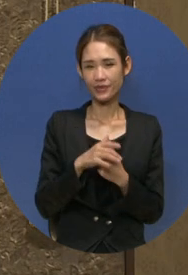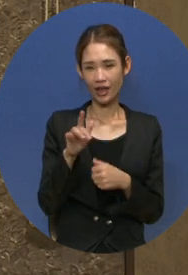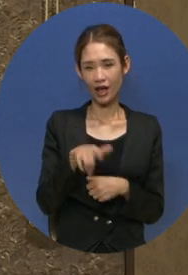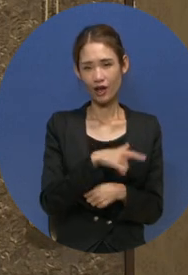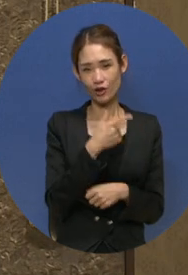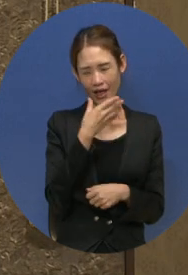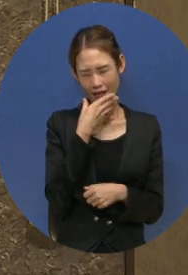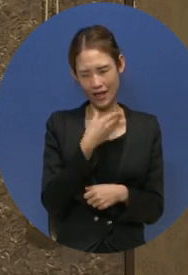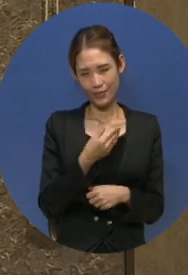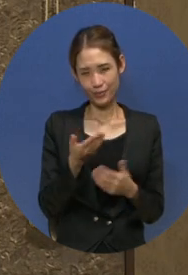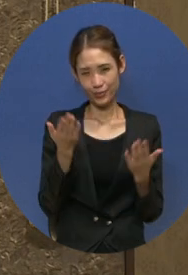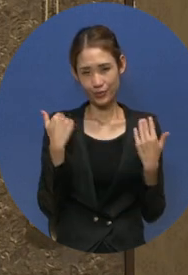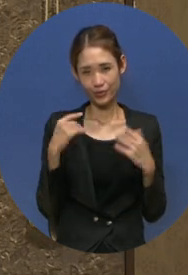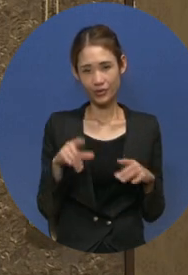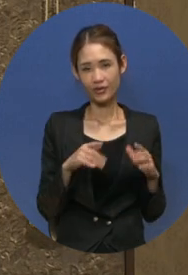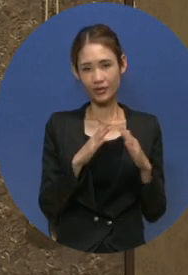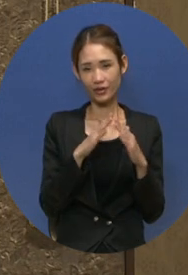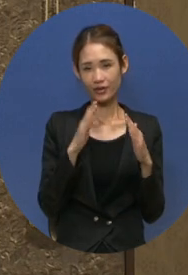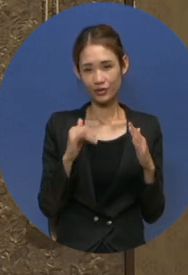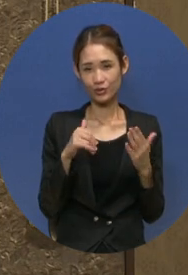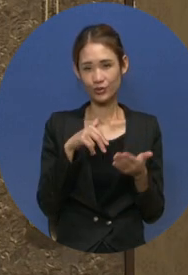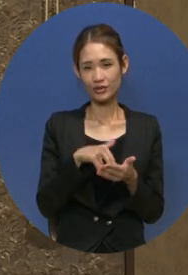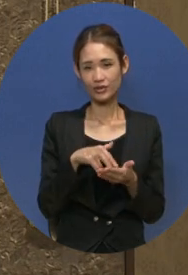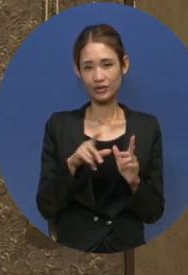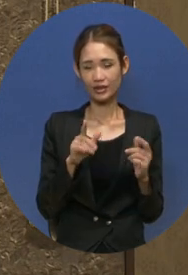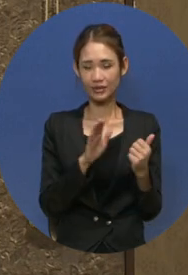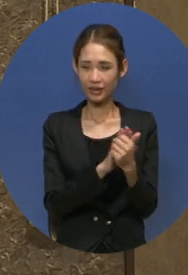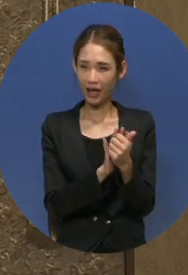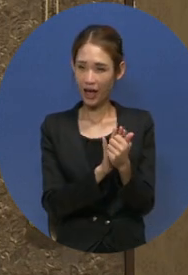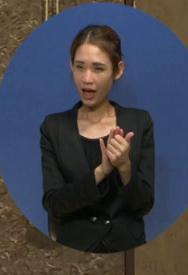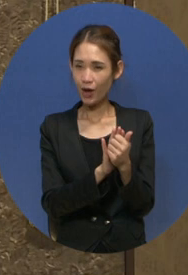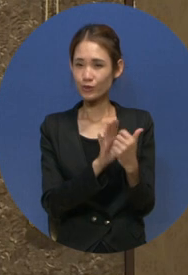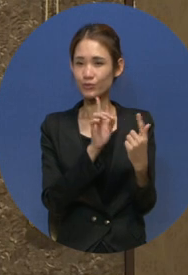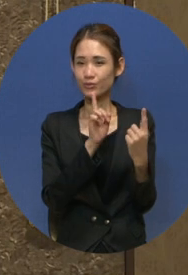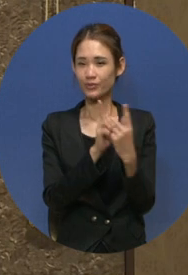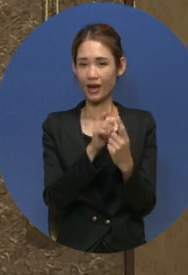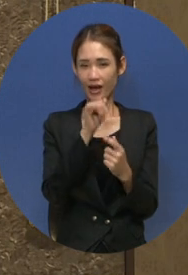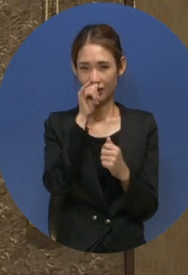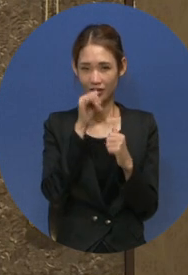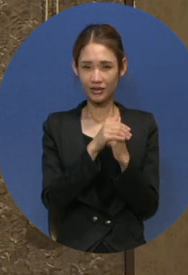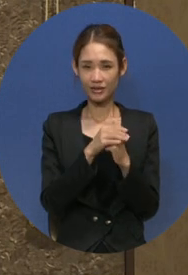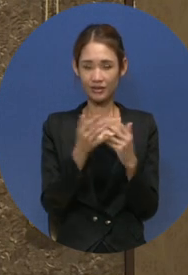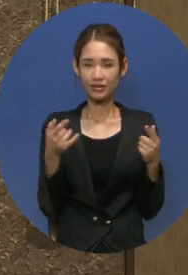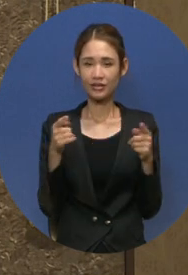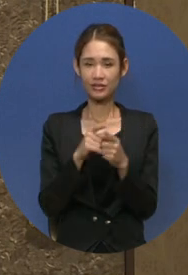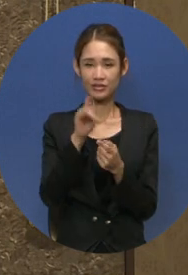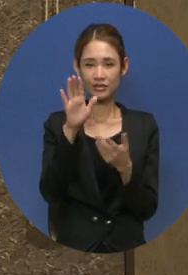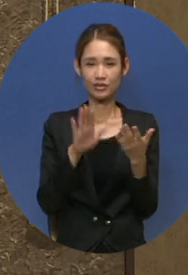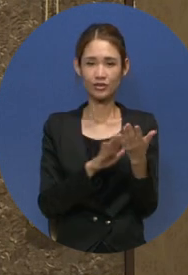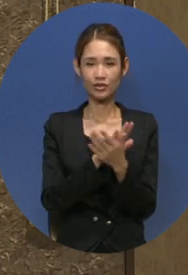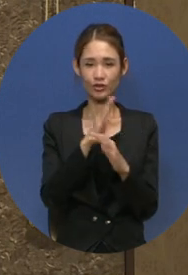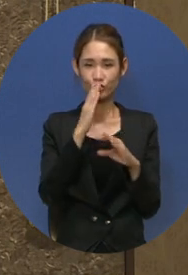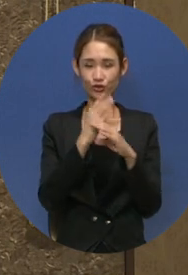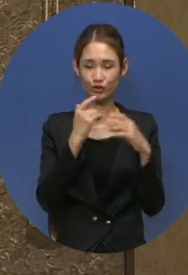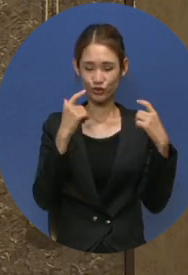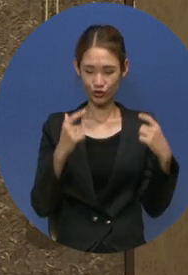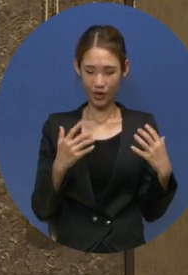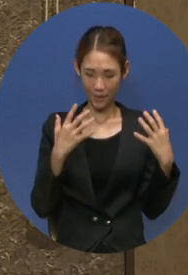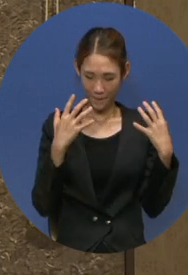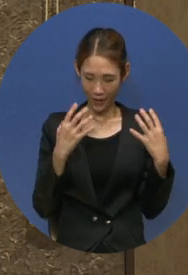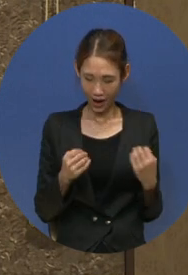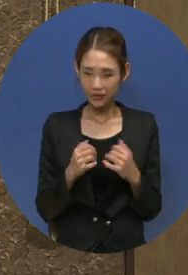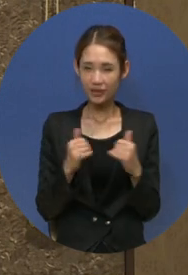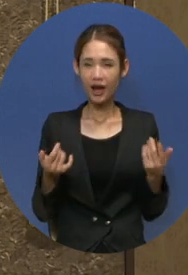행복하게 보내시고, 이게 또 이렇게 가족으로서 이제 그날 대우를 받는 그런 분들도 이분들하고 같이 어울리면서, 중국의 많은 장애인분들이